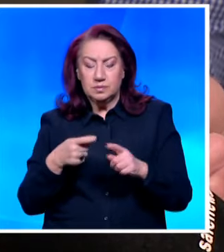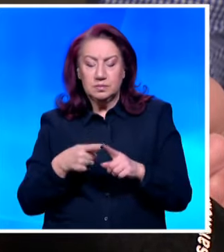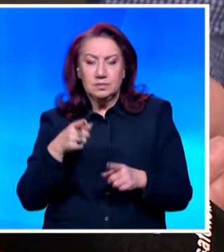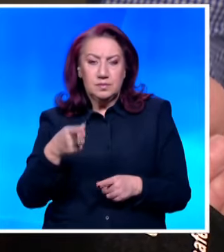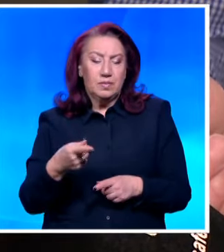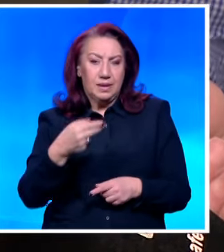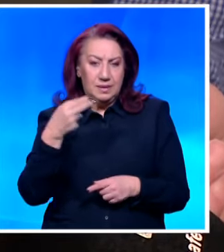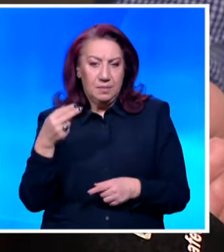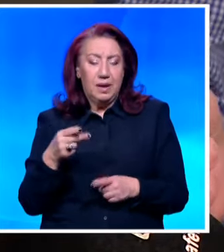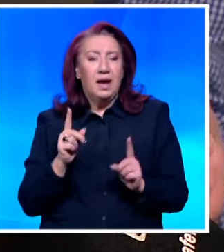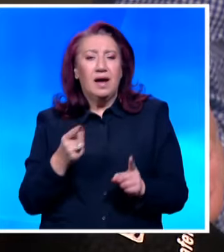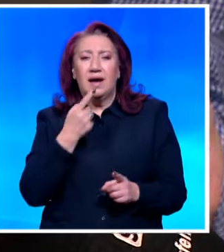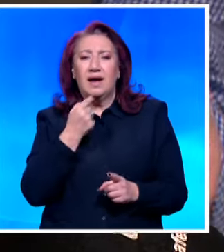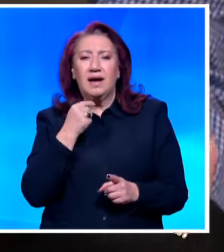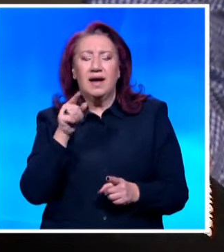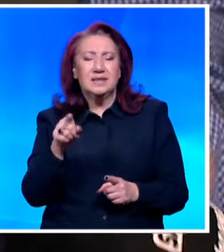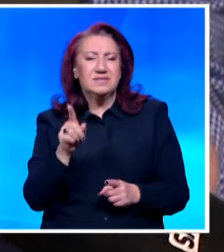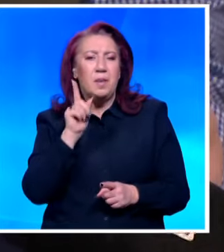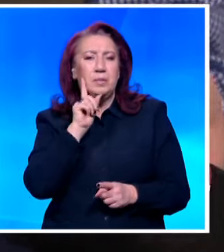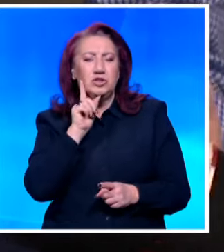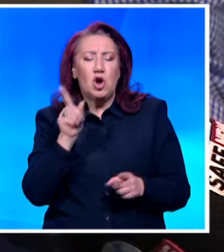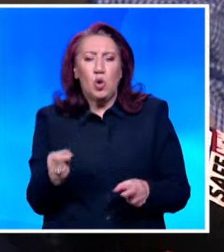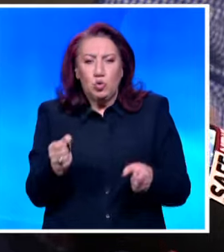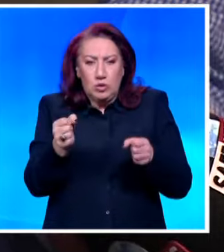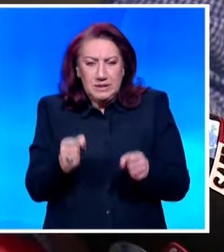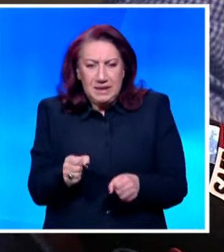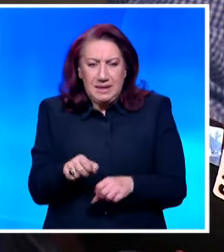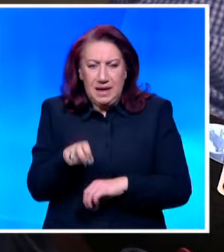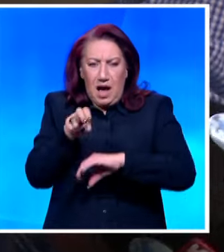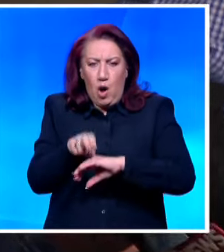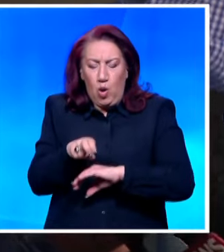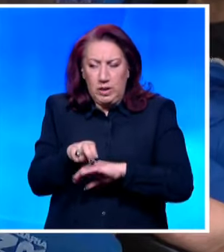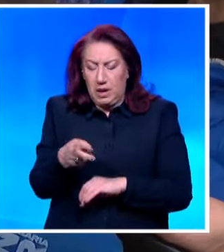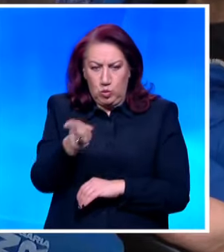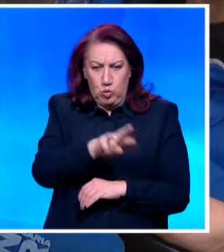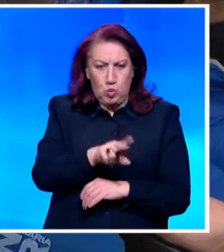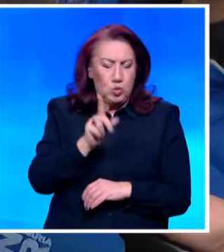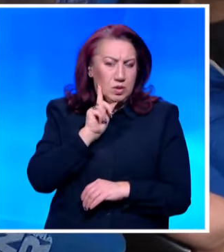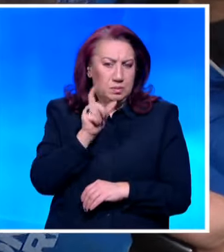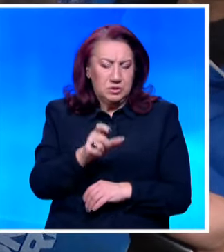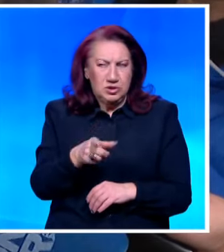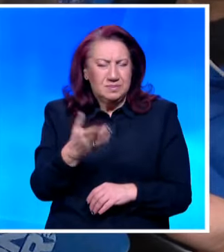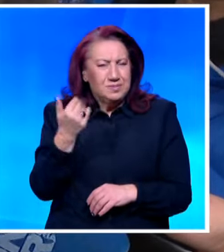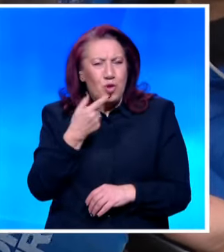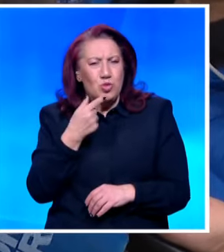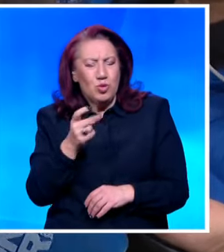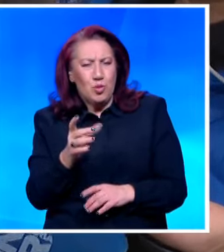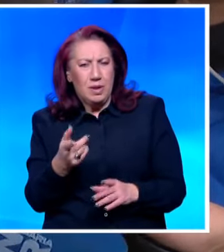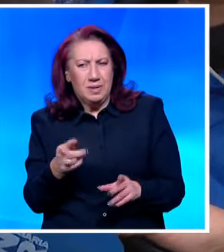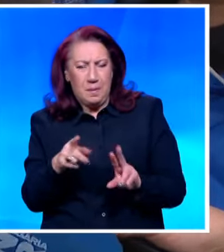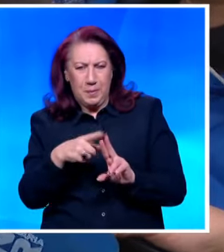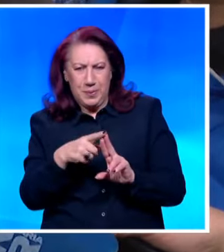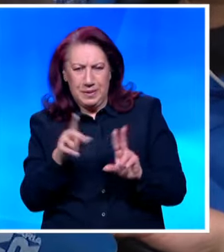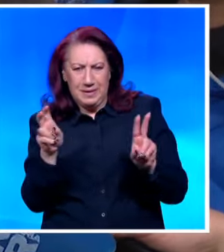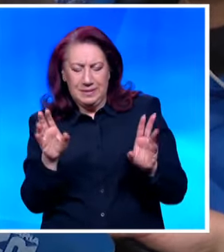друг мъж че забравих термина нещо сп беше ама не се сещам христо иванов седял в скута на пеевски